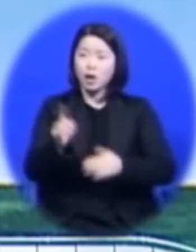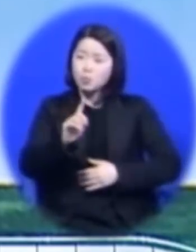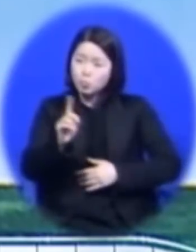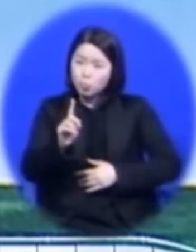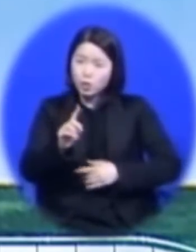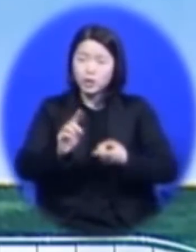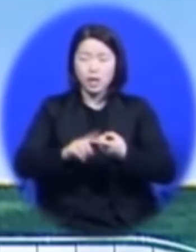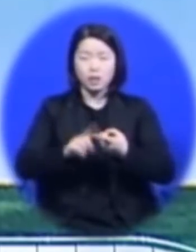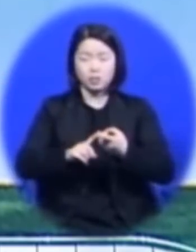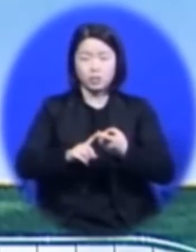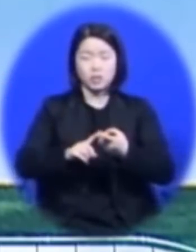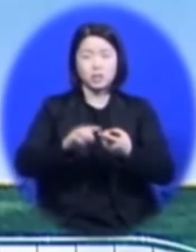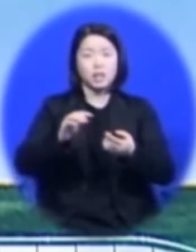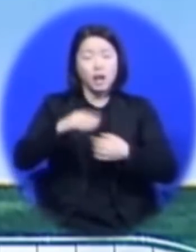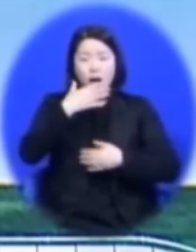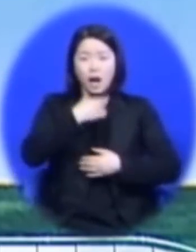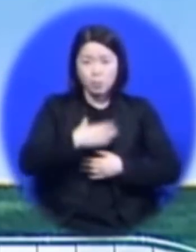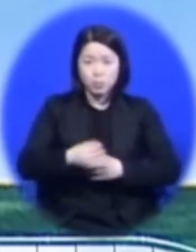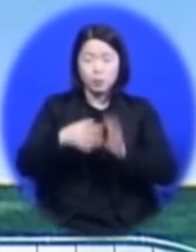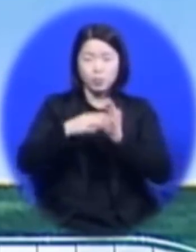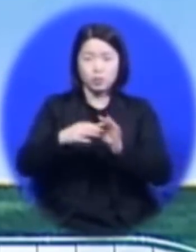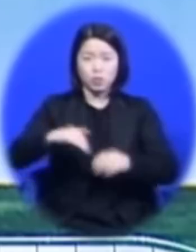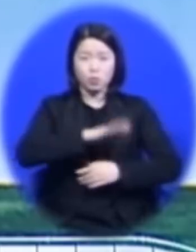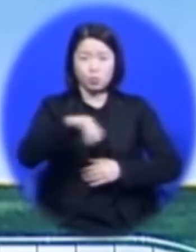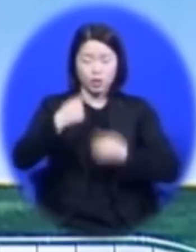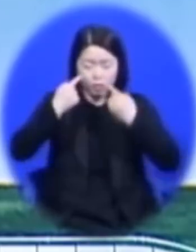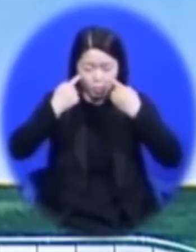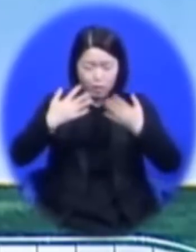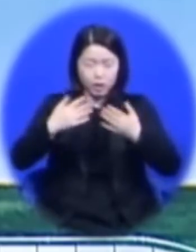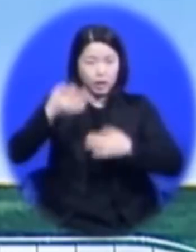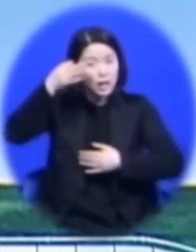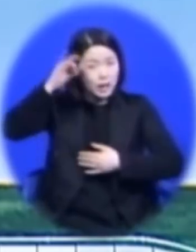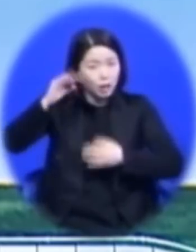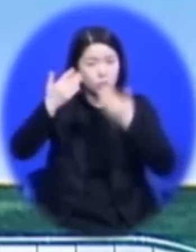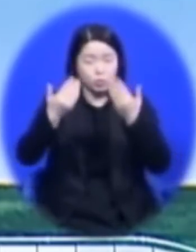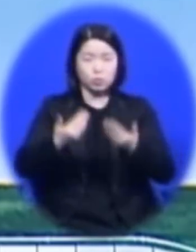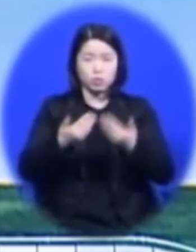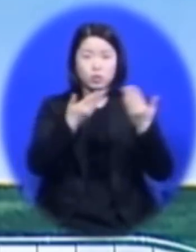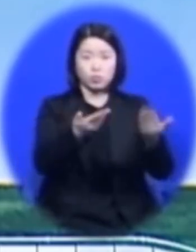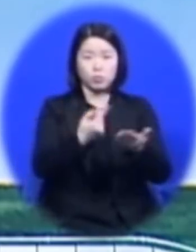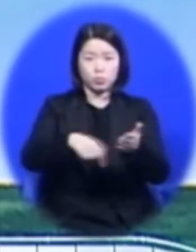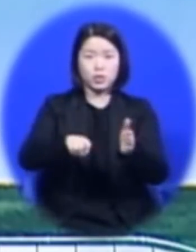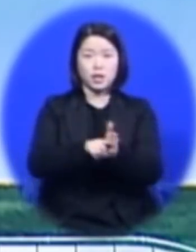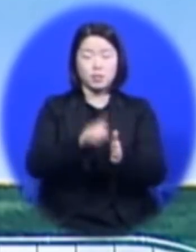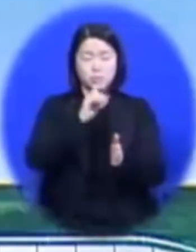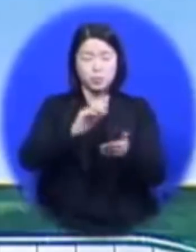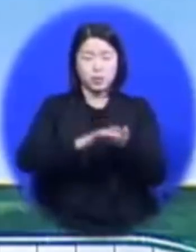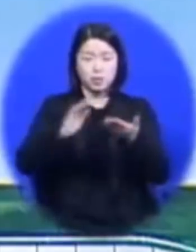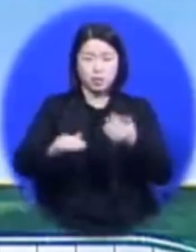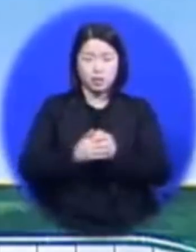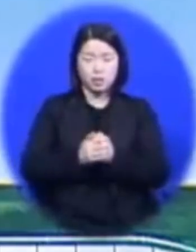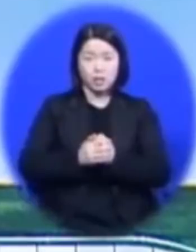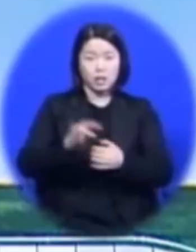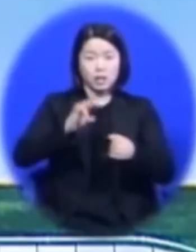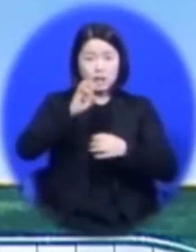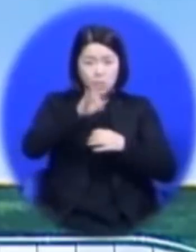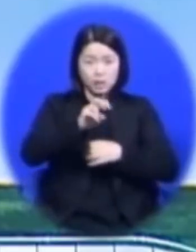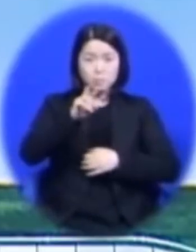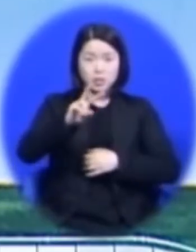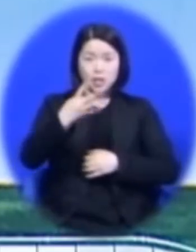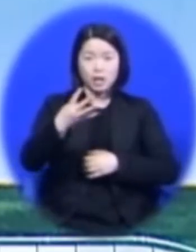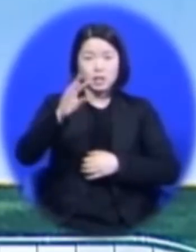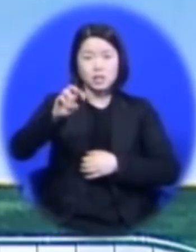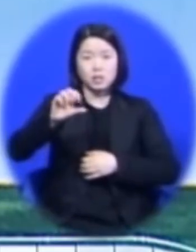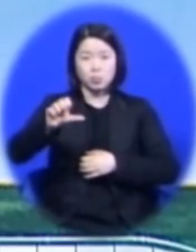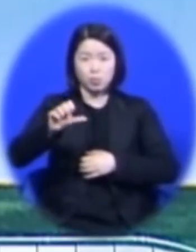아브라함을 통해서 정확하게 우리에게 깨우쳐 주시기 때문입니다 23전 24절에 그가 의롭다 는